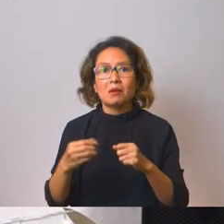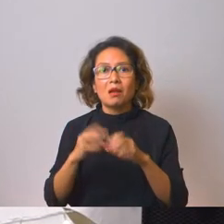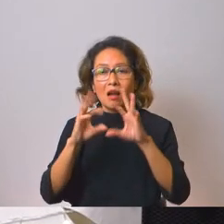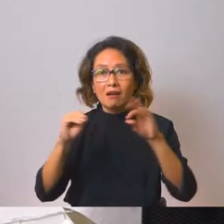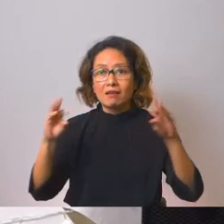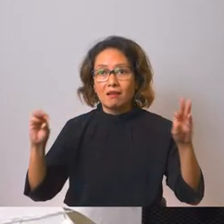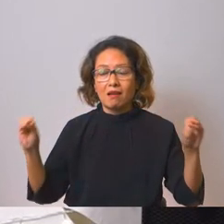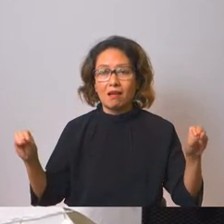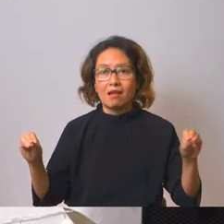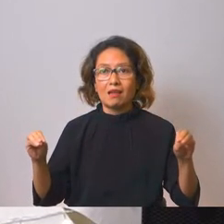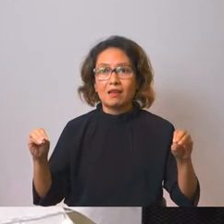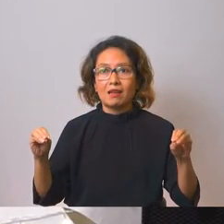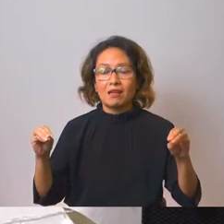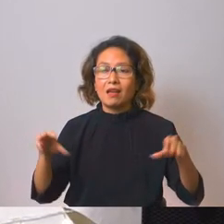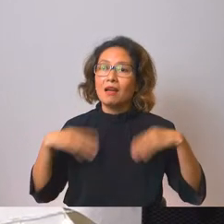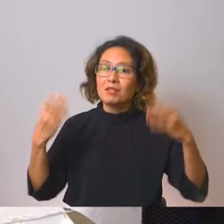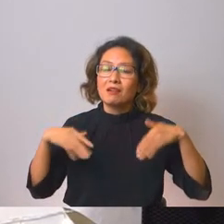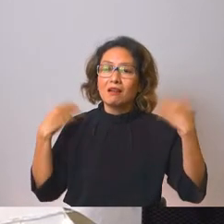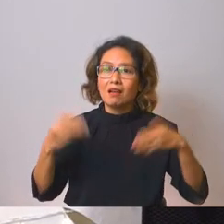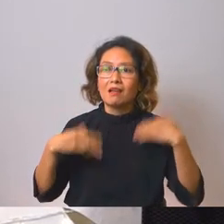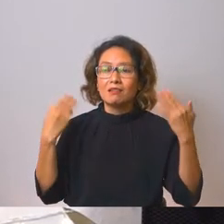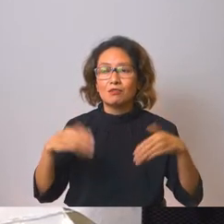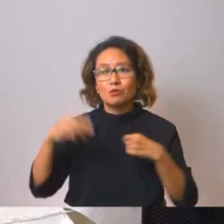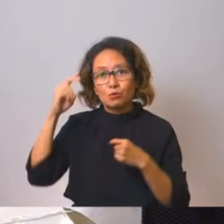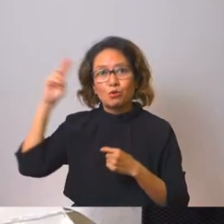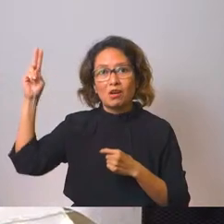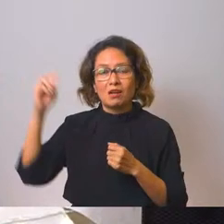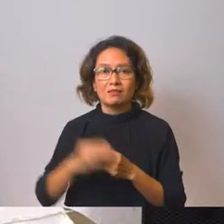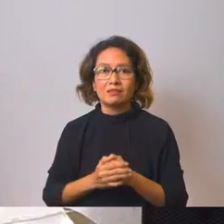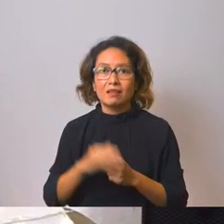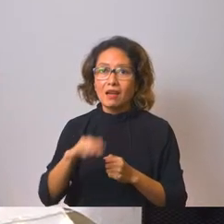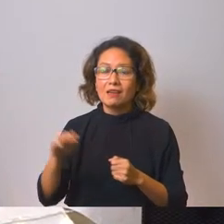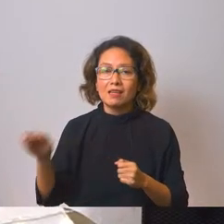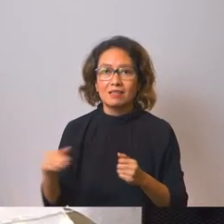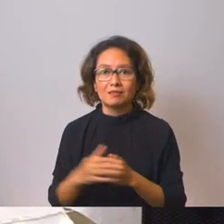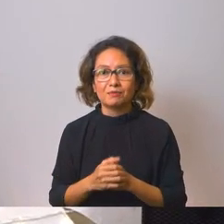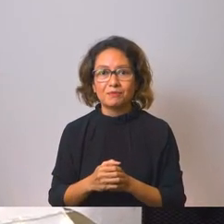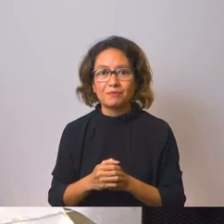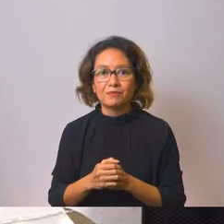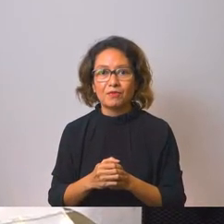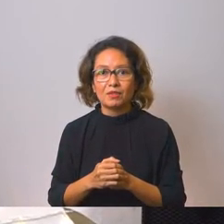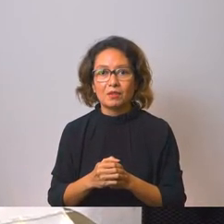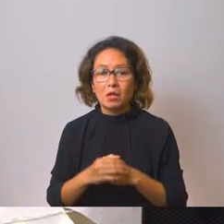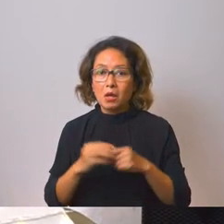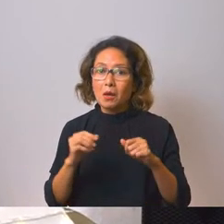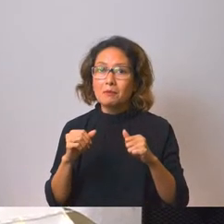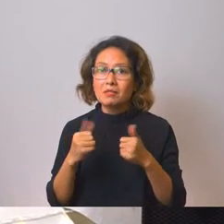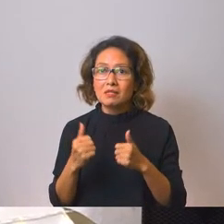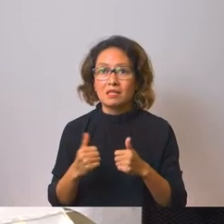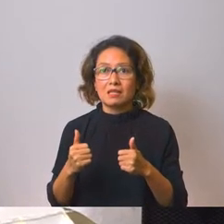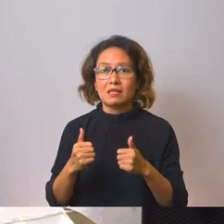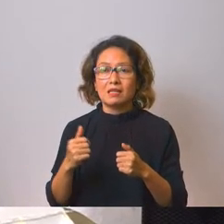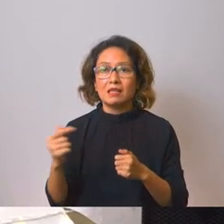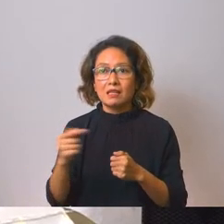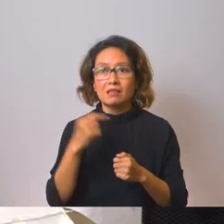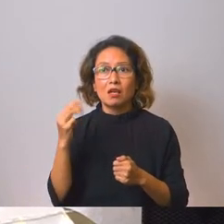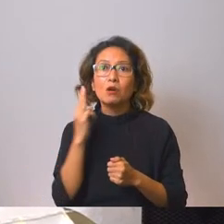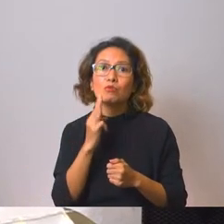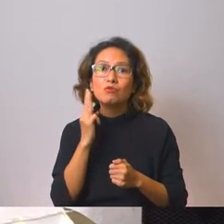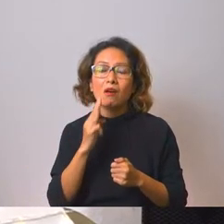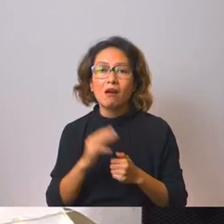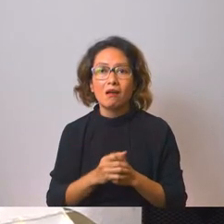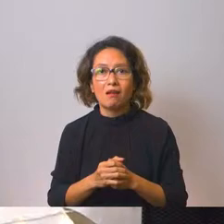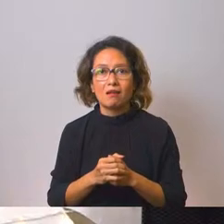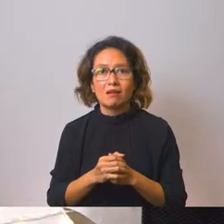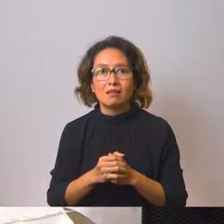karya-karya yang menyenangkan hati Tuhan. Adik-adik, walau kita masih muda, bukan